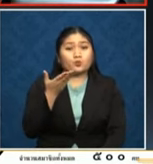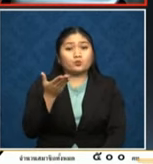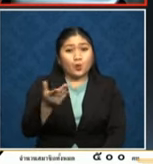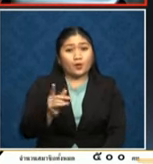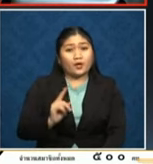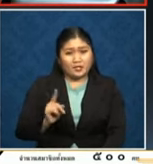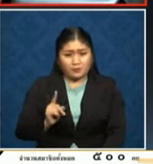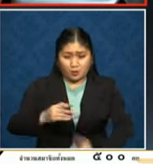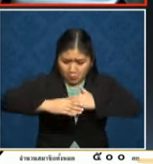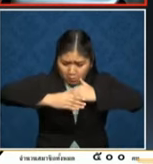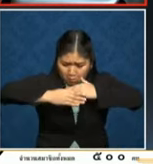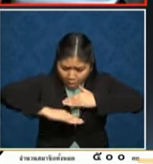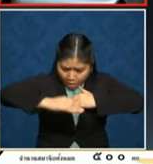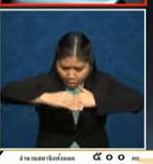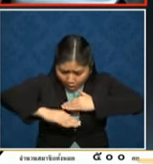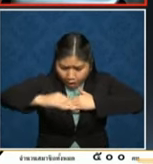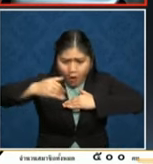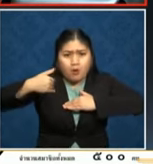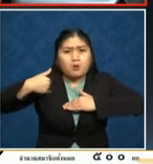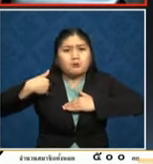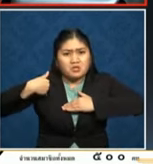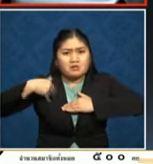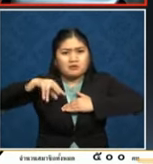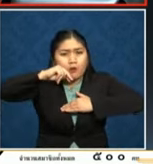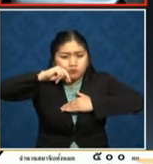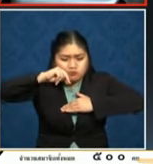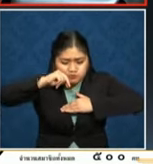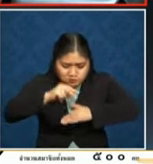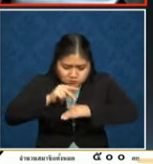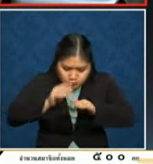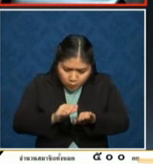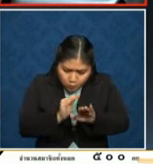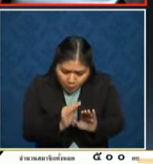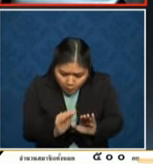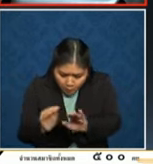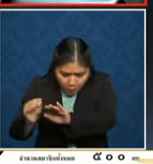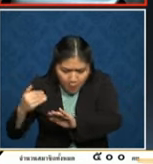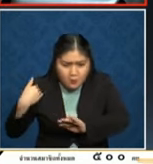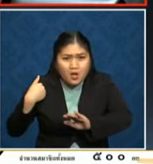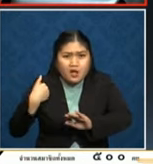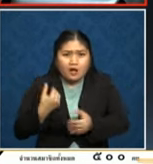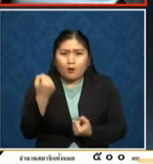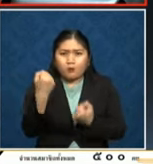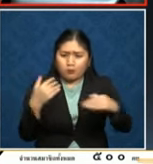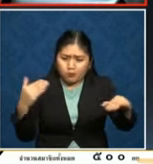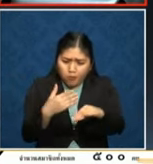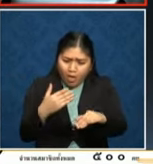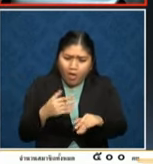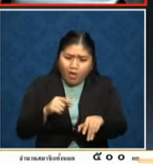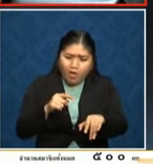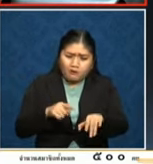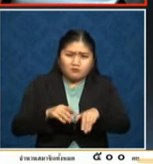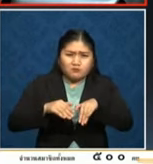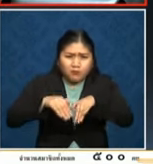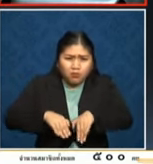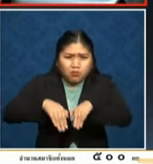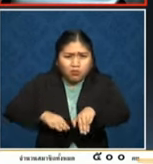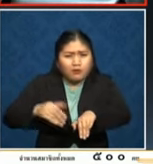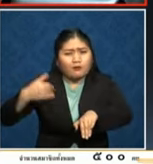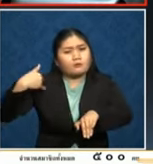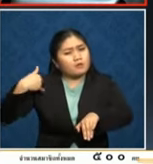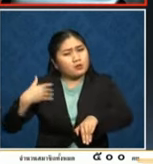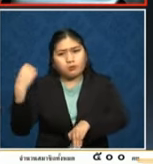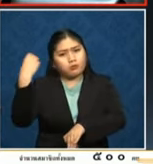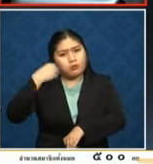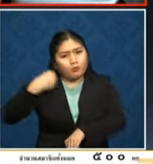ซึ่งเป็นหลุมเป็นบ่อมากนะครับน้ำท่วมขังและเดินทางลำบากอุบัติเหตุก็หลายครั้งในช่วงเวลากลางคืนไม่มีไฟแส